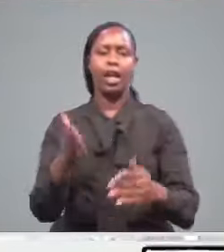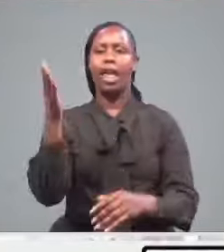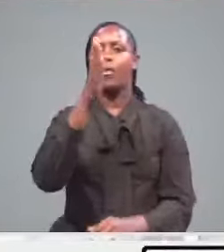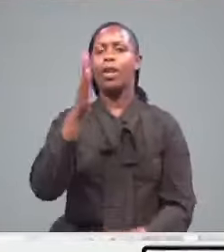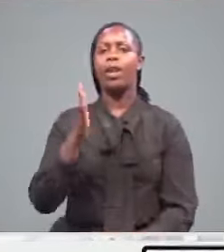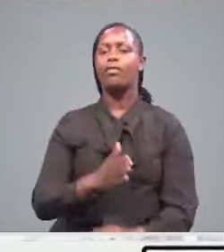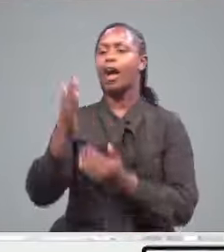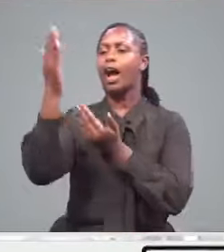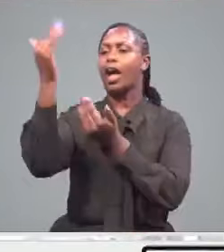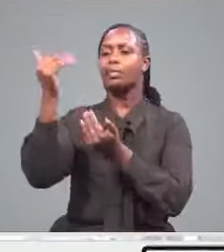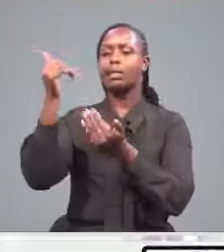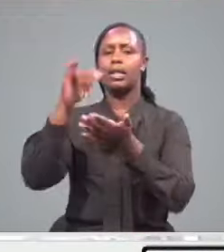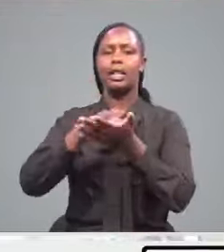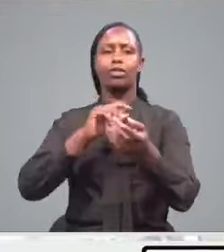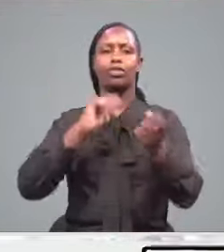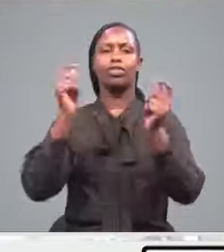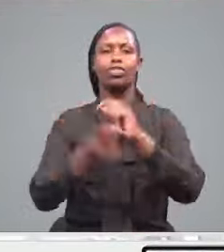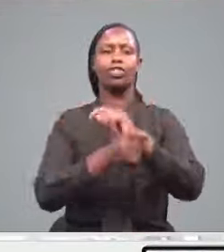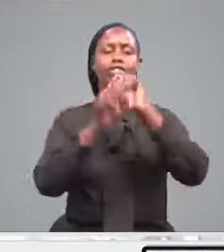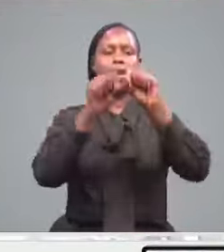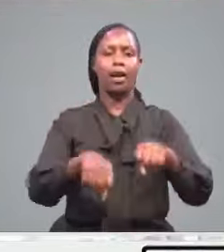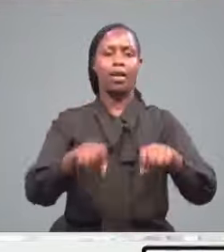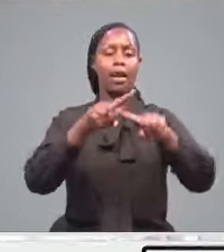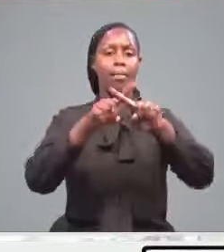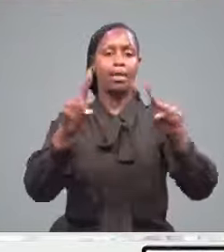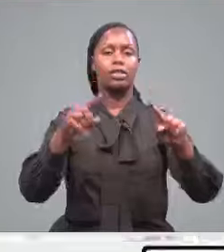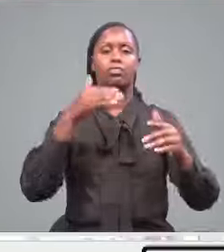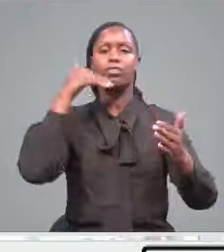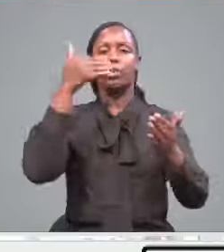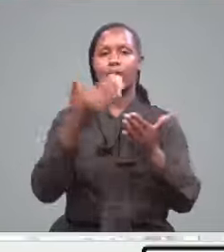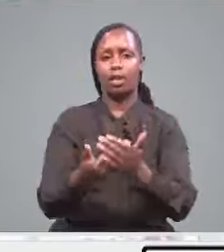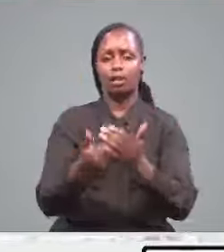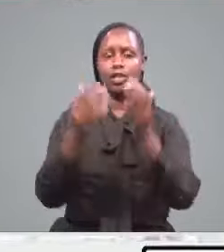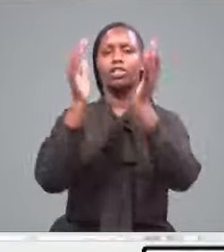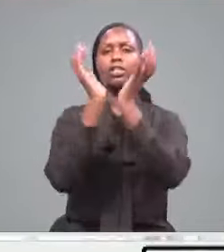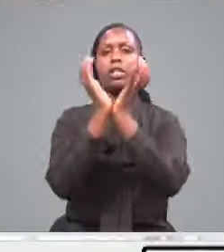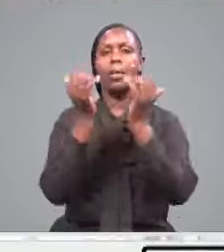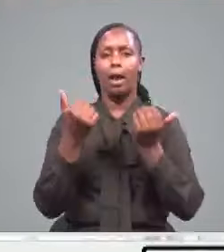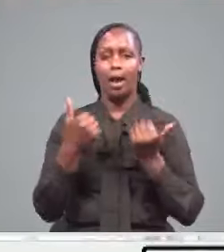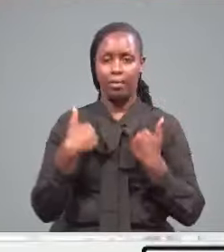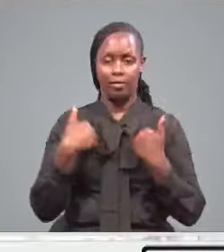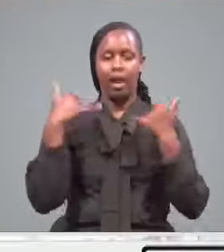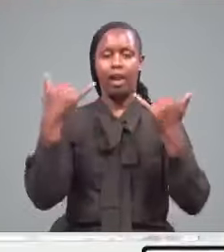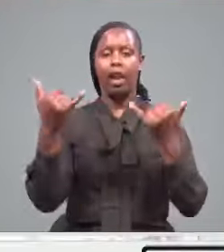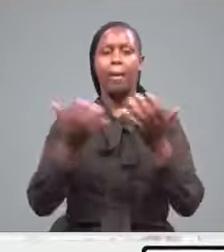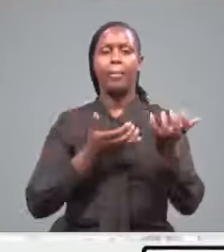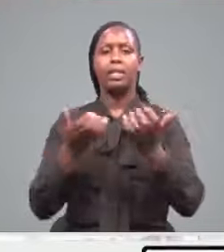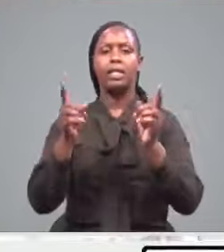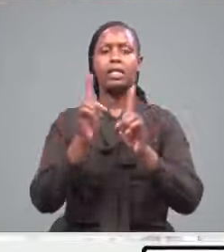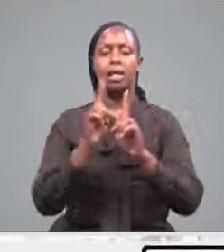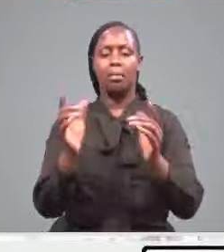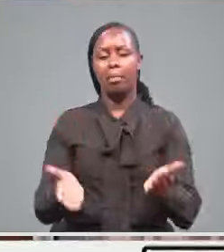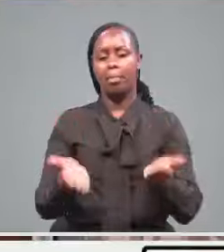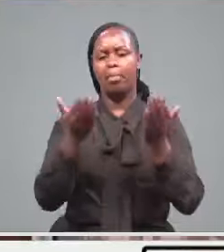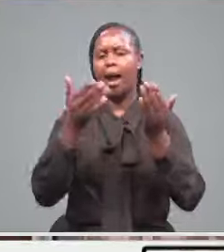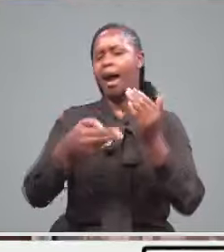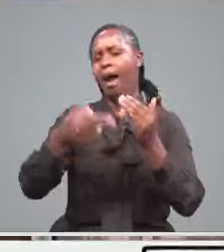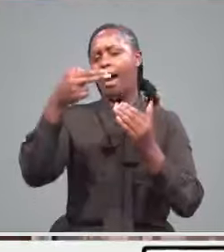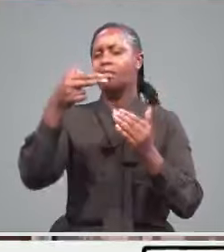sasa tunashukuru aliyakuwa tumejengewa stadium. Ona, so biashara pia ni kazi imeimarika kidogo, si sana lakini